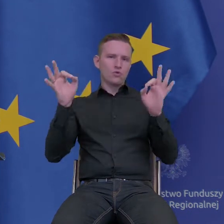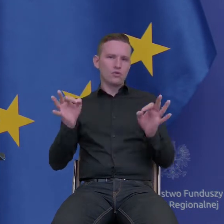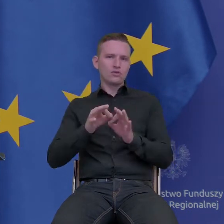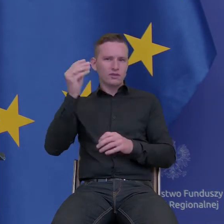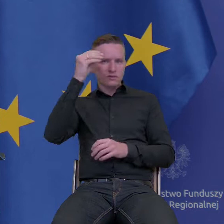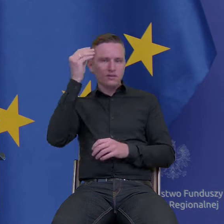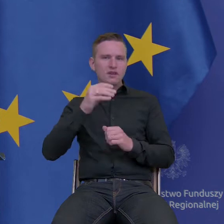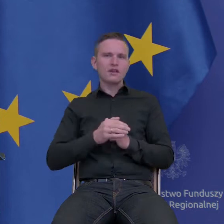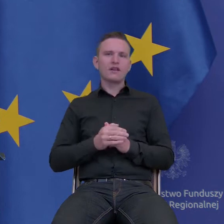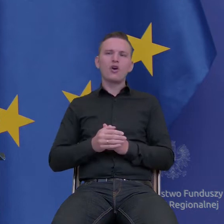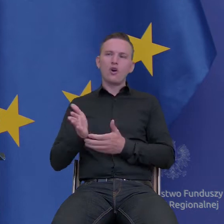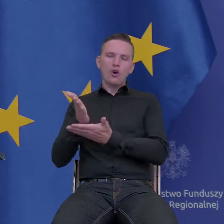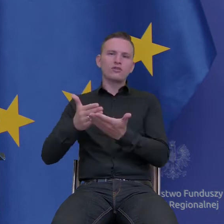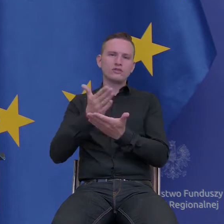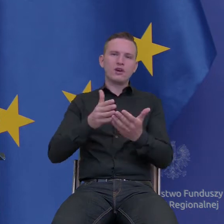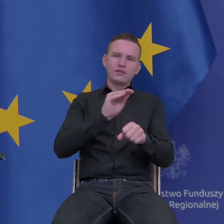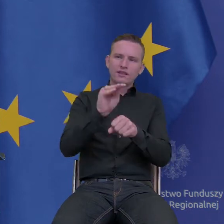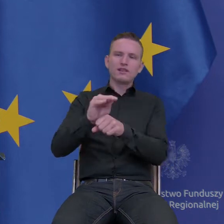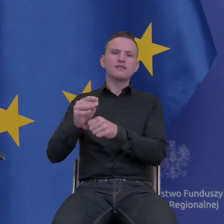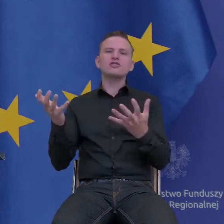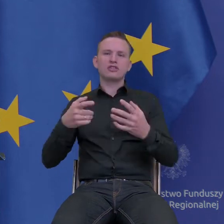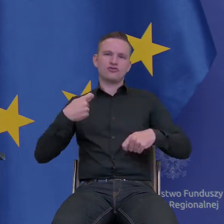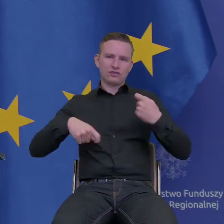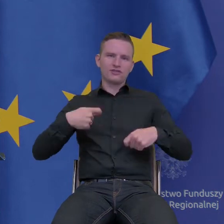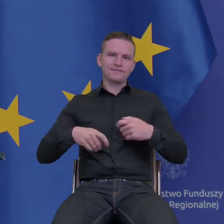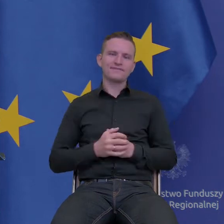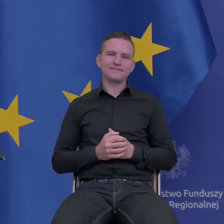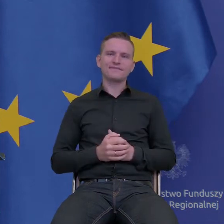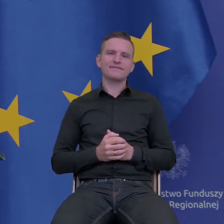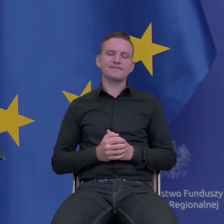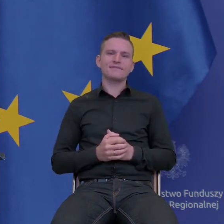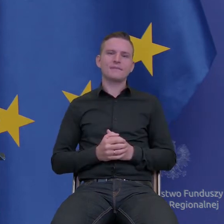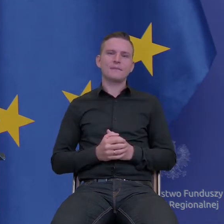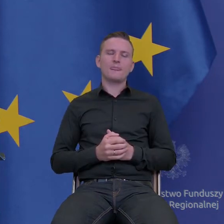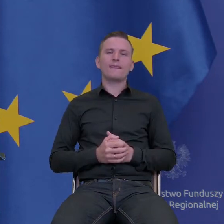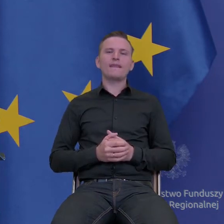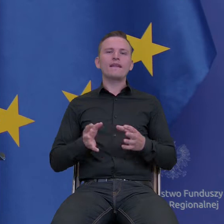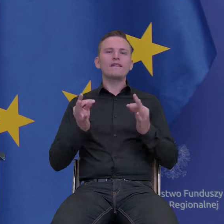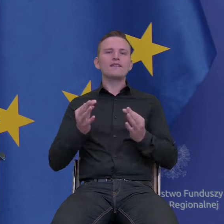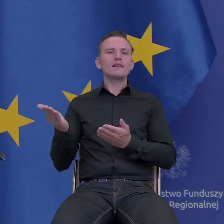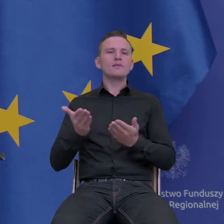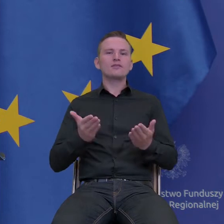Polityki Regionalnej, która odpowie na pytanie, dlaczego dostępność jest tak ważna.